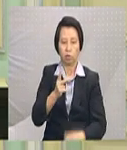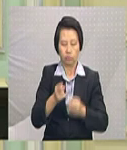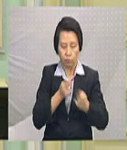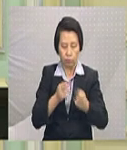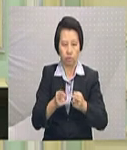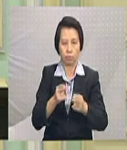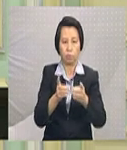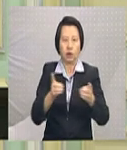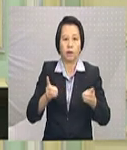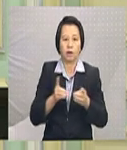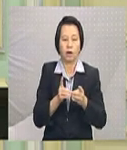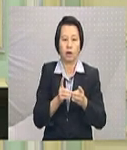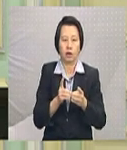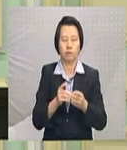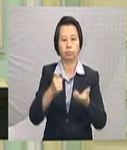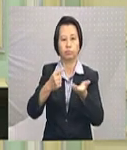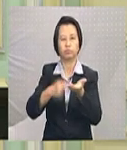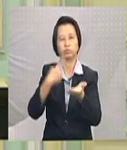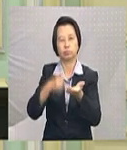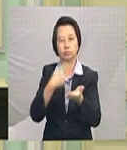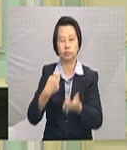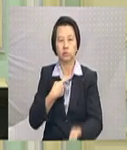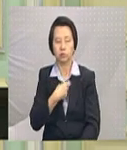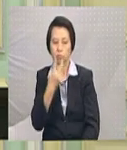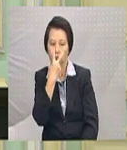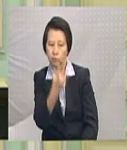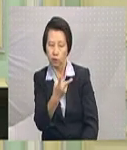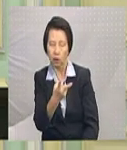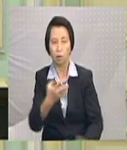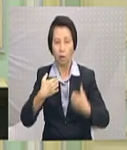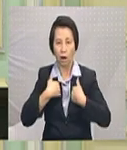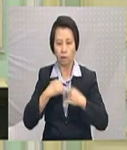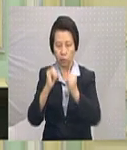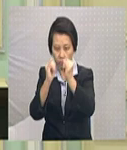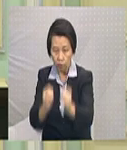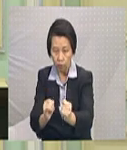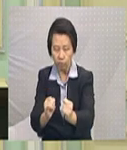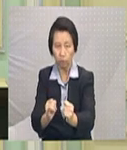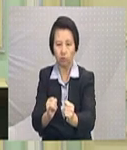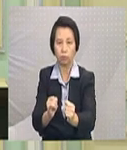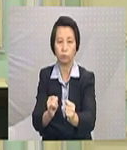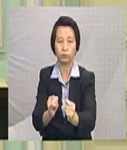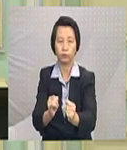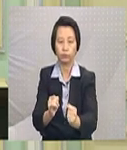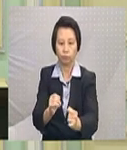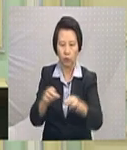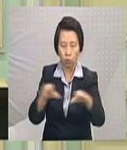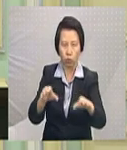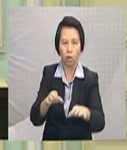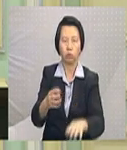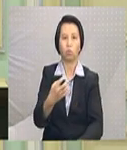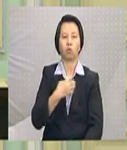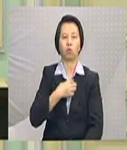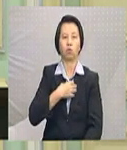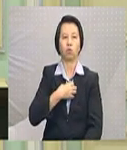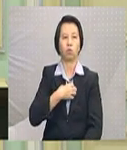Bencana Daerah. Kadang-kadang kita lihat ada individu-individu yang membuat aduan